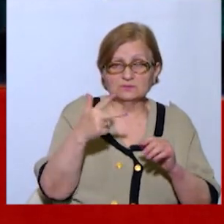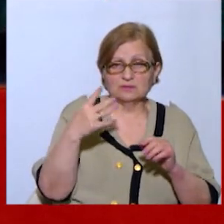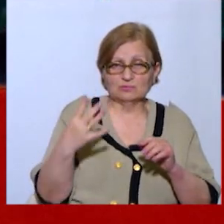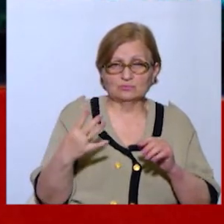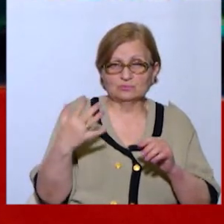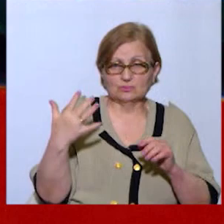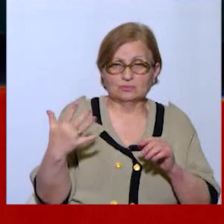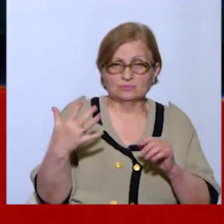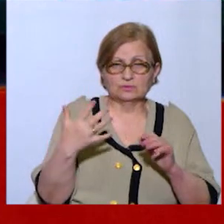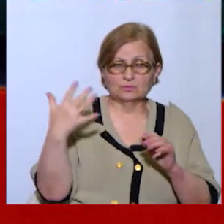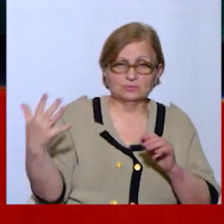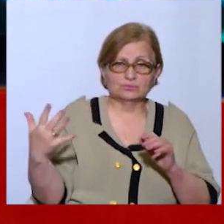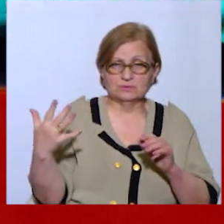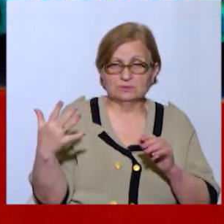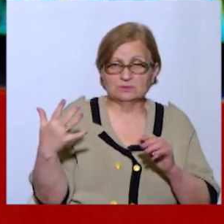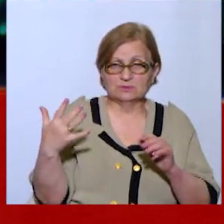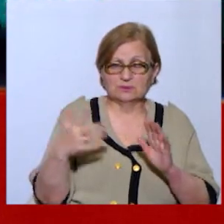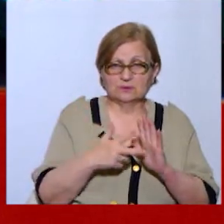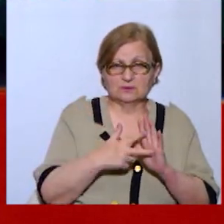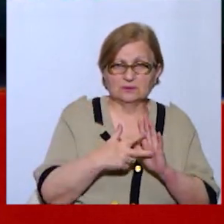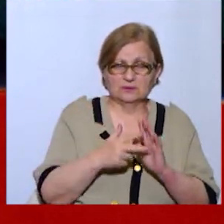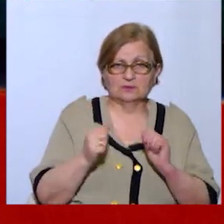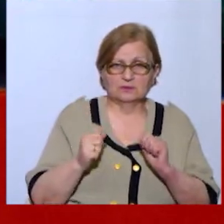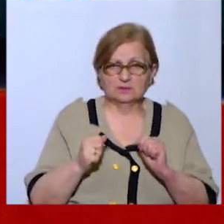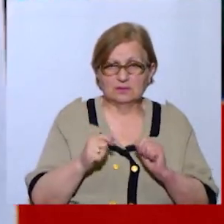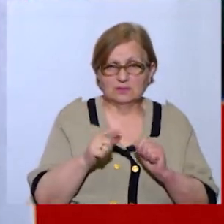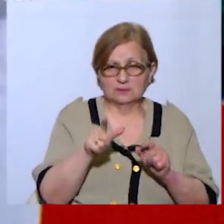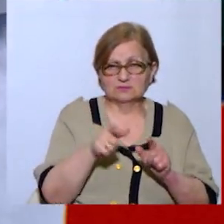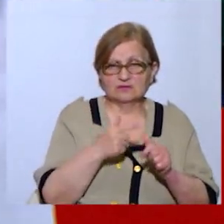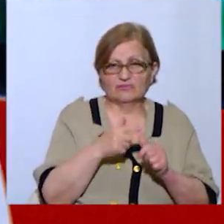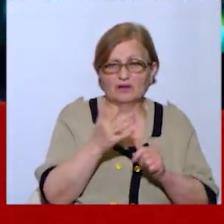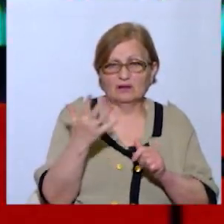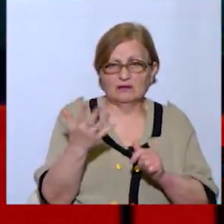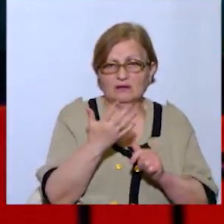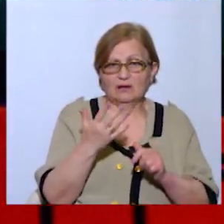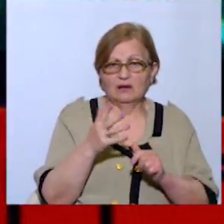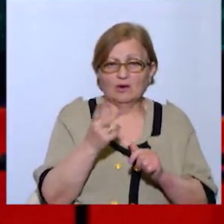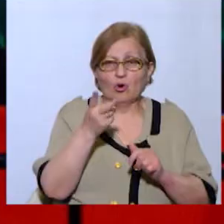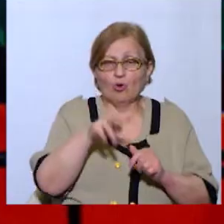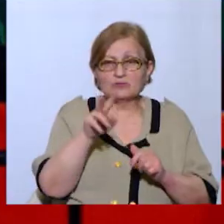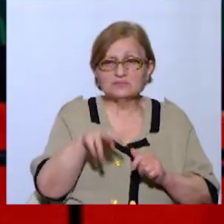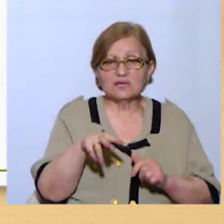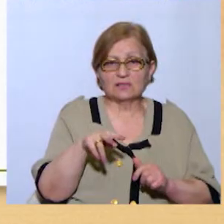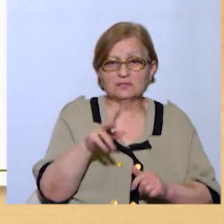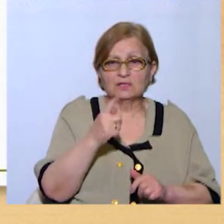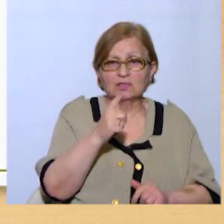4 5 5 8 აი ესეთი ხუთეული მაშასადამე პასუხი არის 2 ცალი ხუთეულის